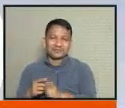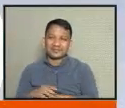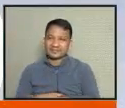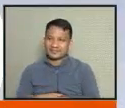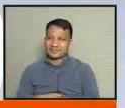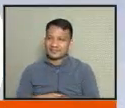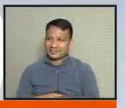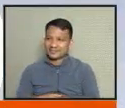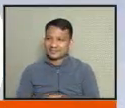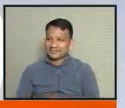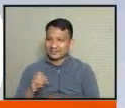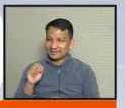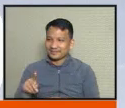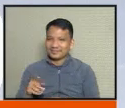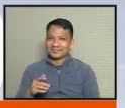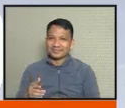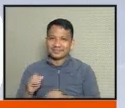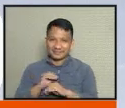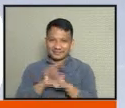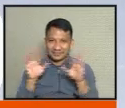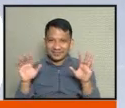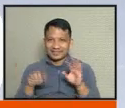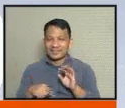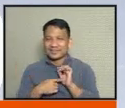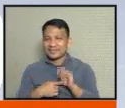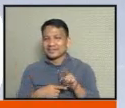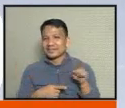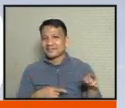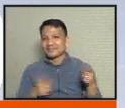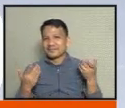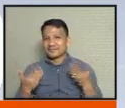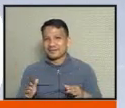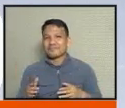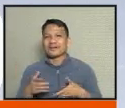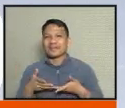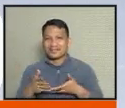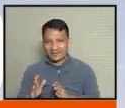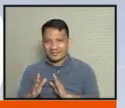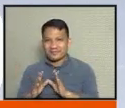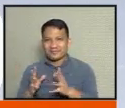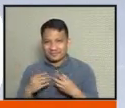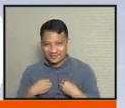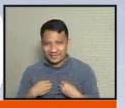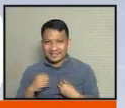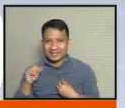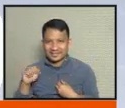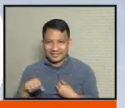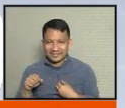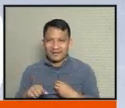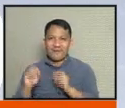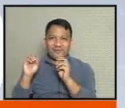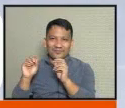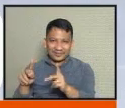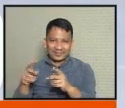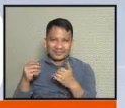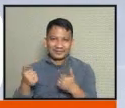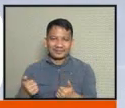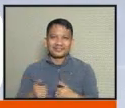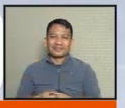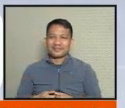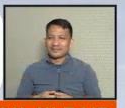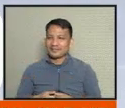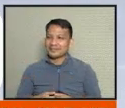Okay. Ayan, Judith. Maliwanag. Tapos, pag pumayag siya, okay na.